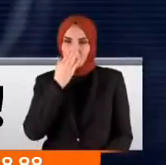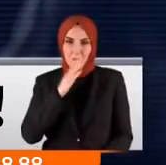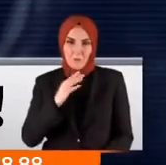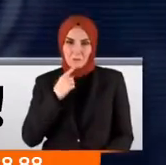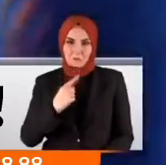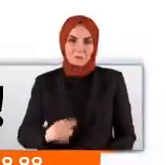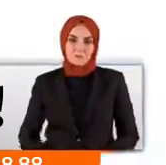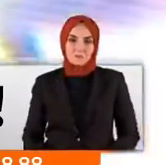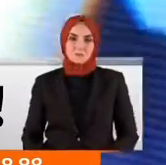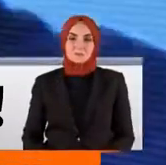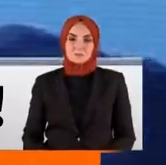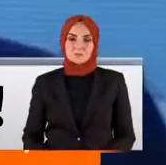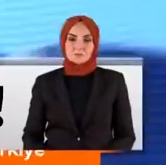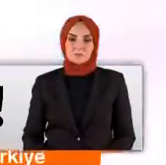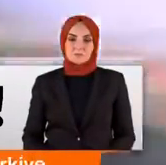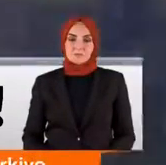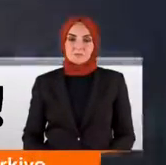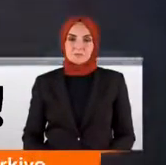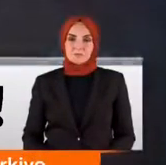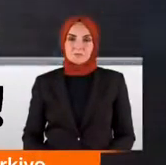Hiçbir şey olmamış gibi teslim olacaksın.